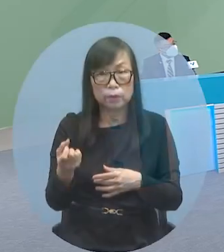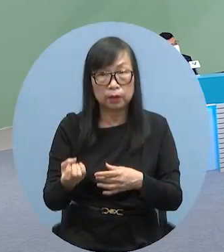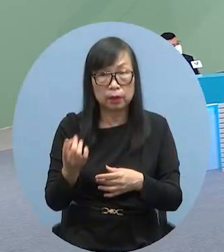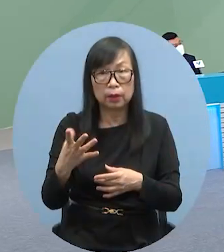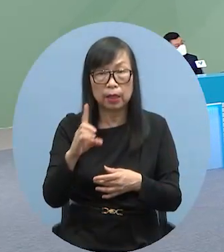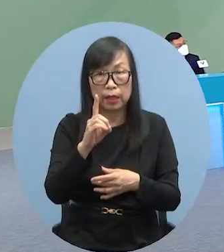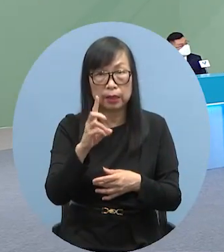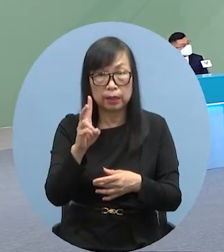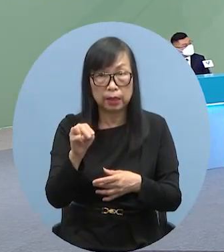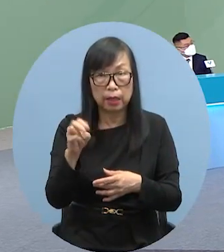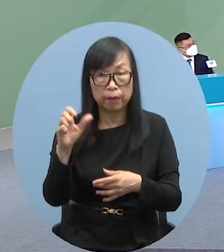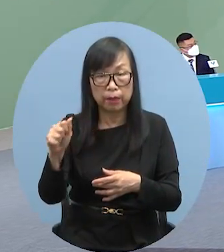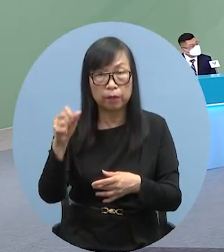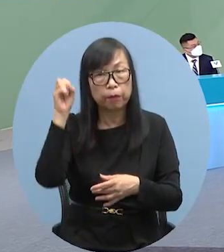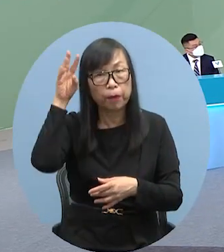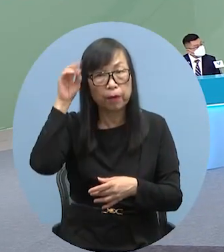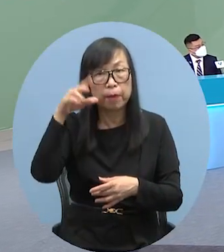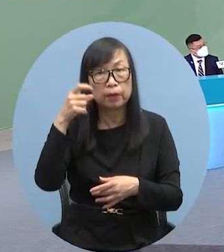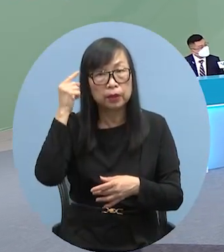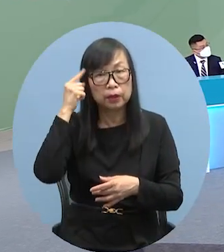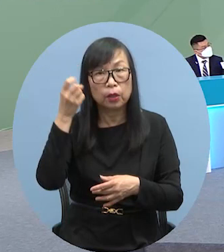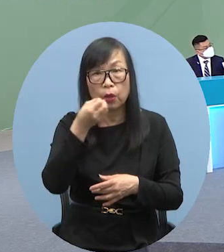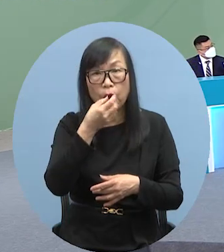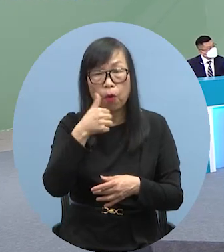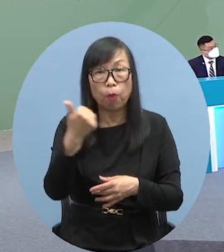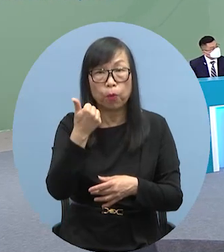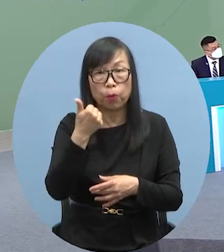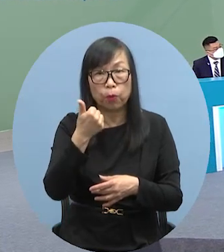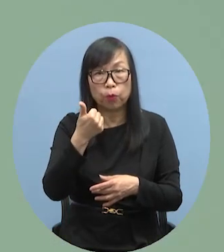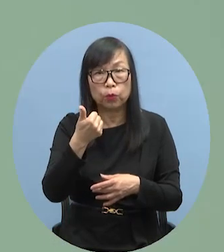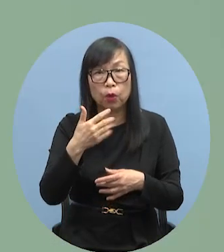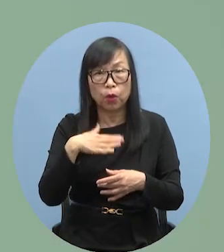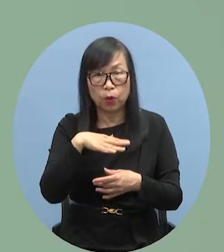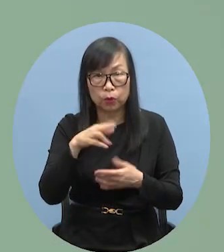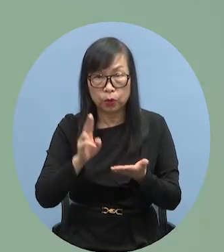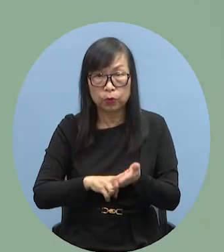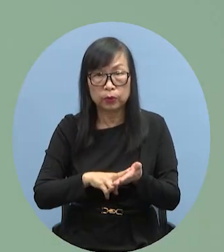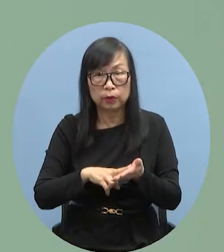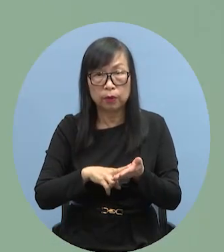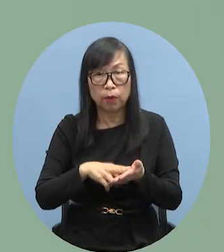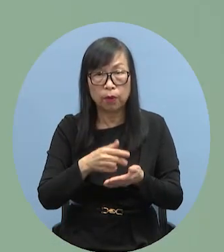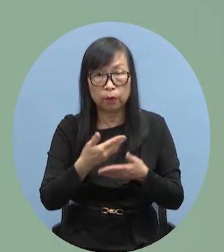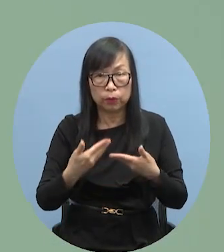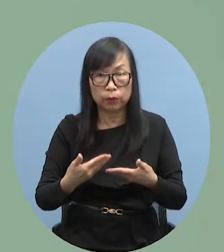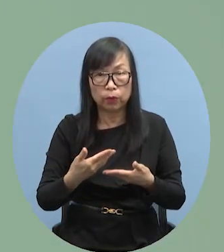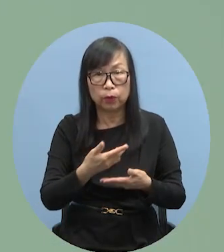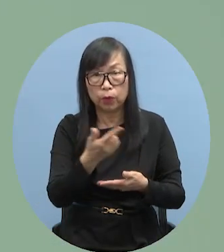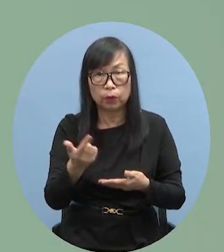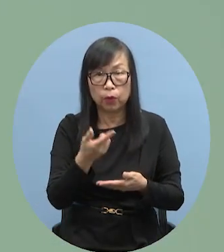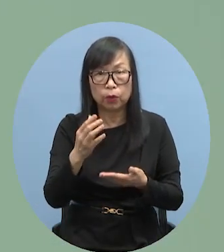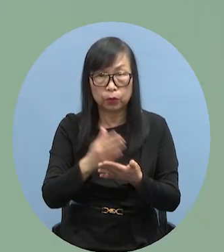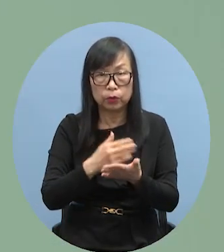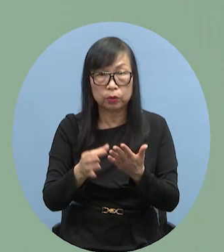就會更發揮俾人知道，原來香港咁好嘅。我亦都係相信咧，我哋今次咧係好多係好進取嘅，例